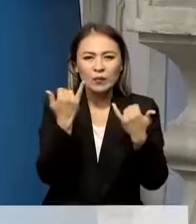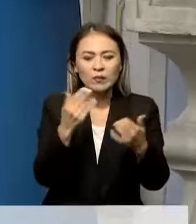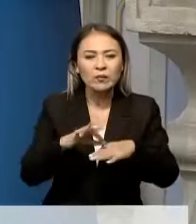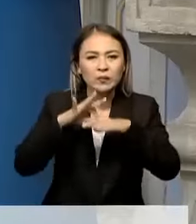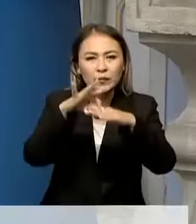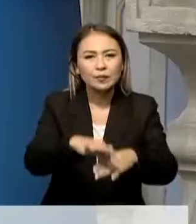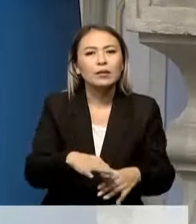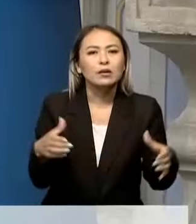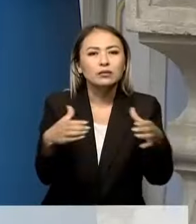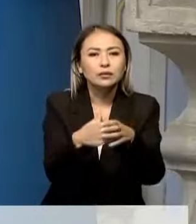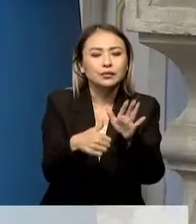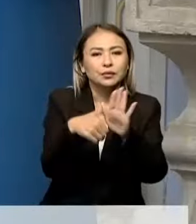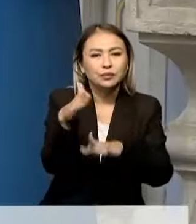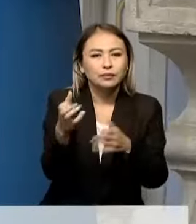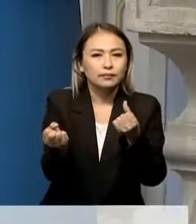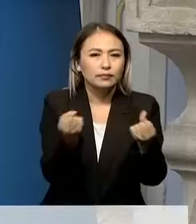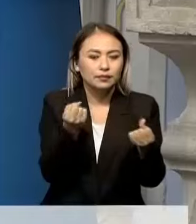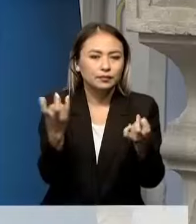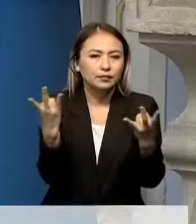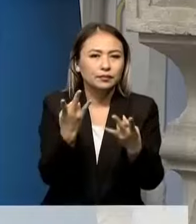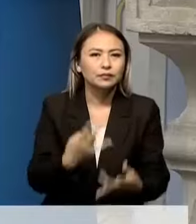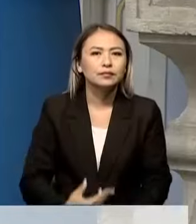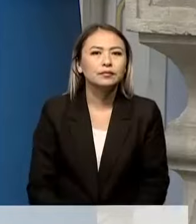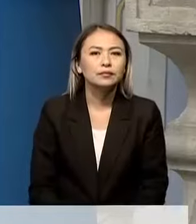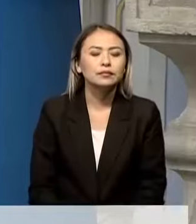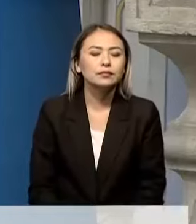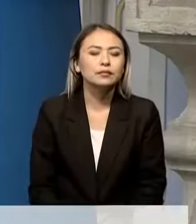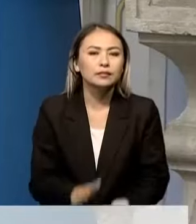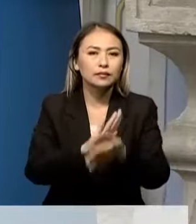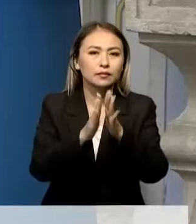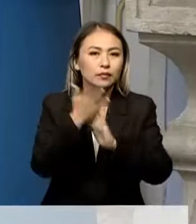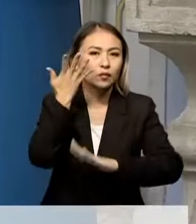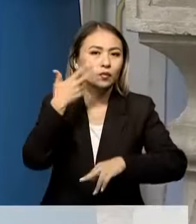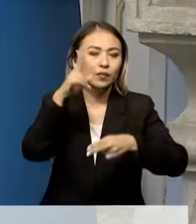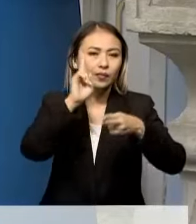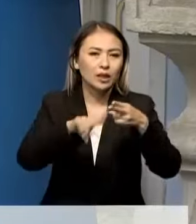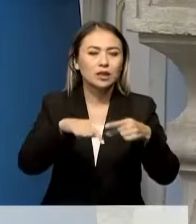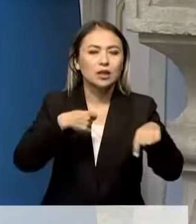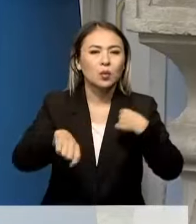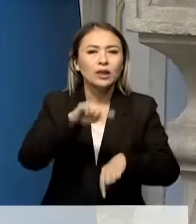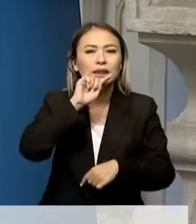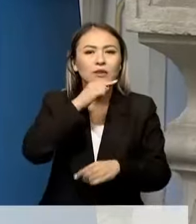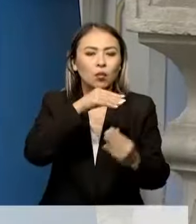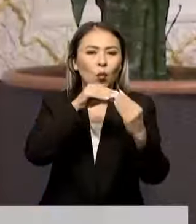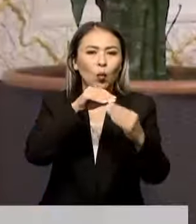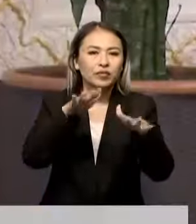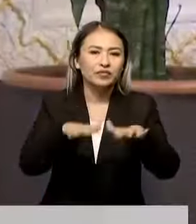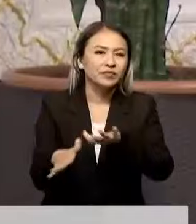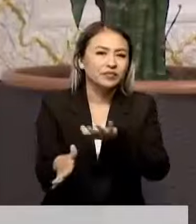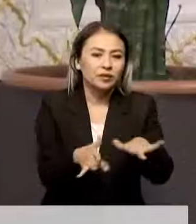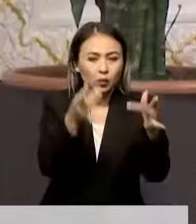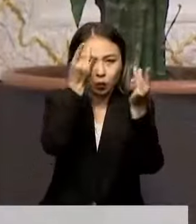сапар ынтымақтастығымызды дамытуға тың серпін беруді көздейді. Келіссөз барысында сауда экономикалық, көлік транзиттік, энергетикалық,